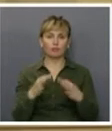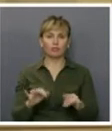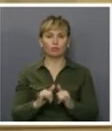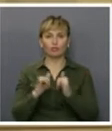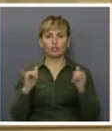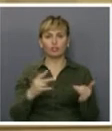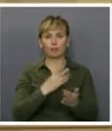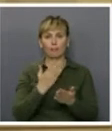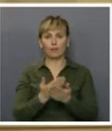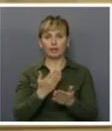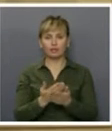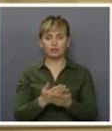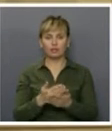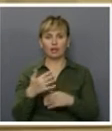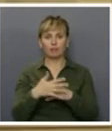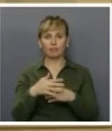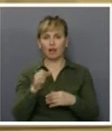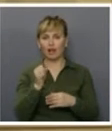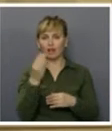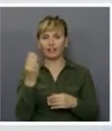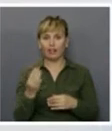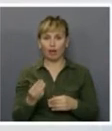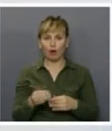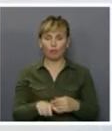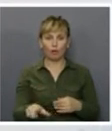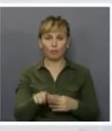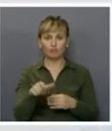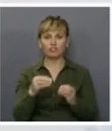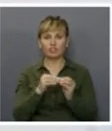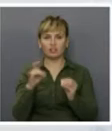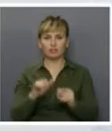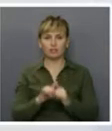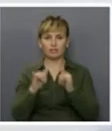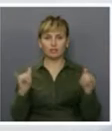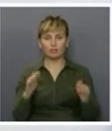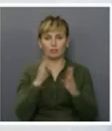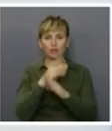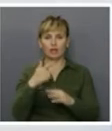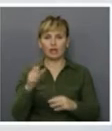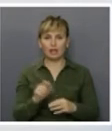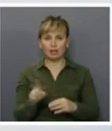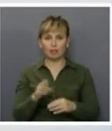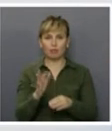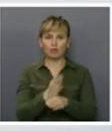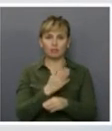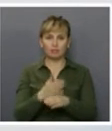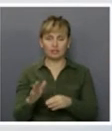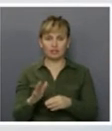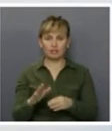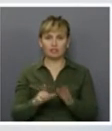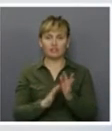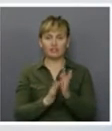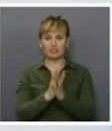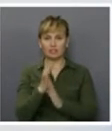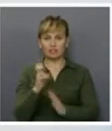увеличить показатели по Мангыстауской области сразу в 10 раз. При этом тарифы на природный газ, транспортируемые по распределительным сетям, выросли